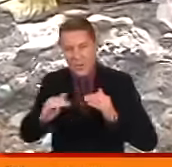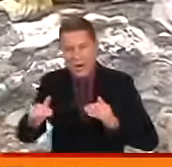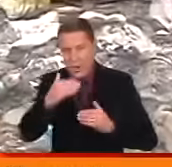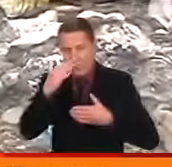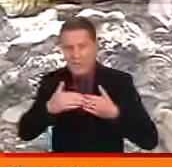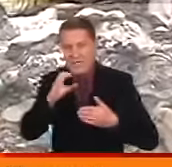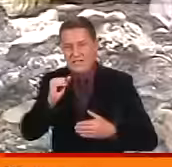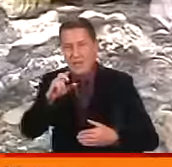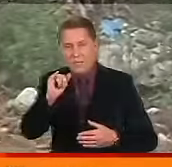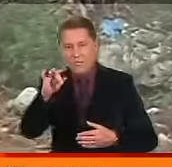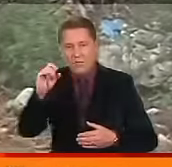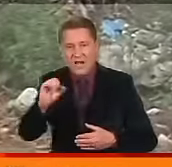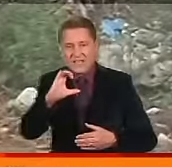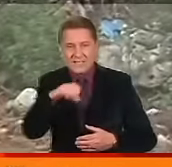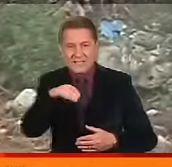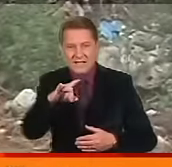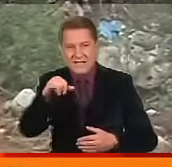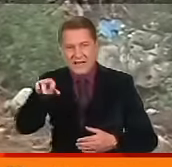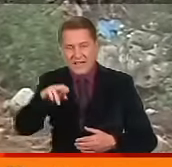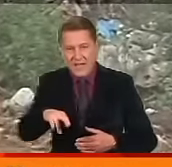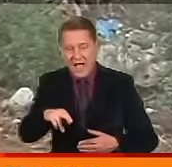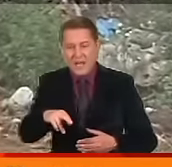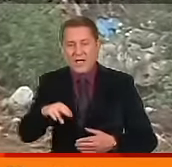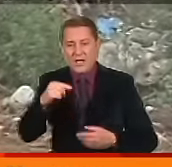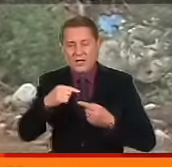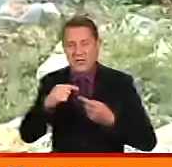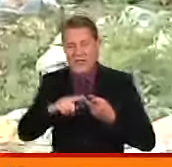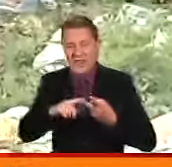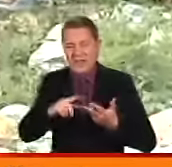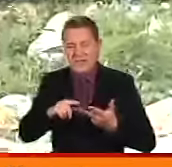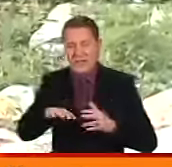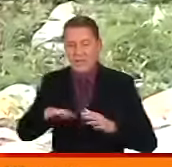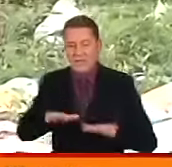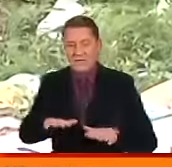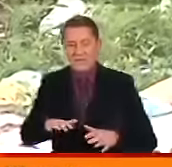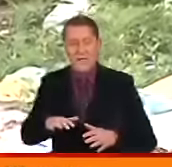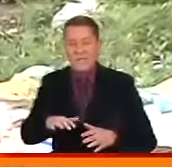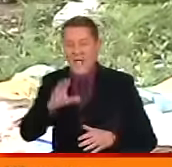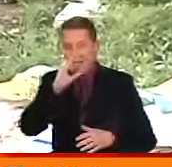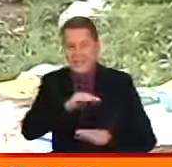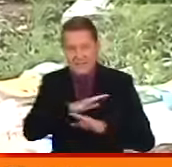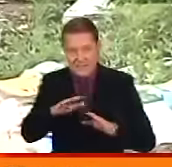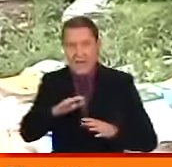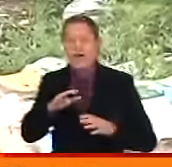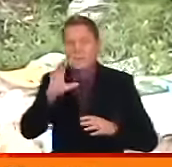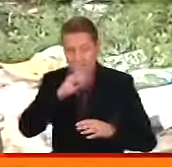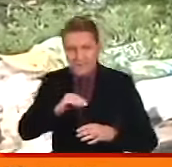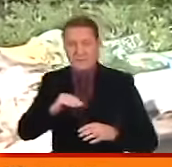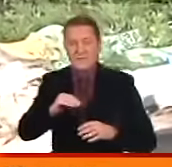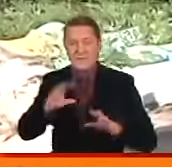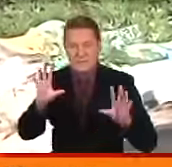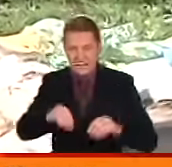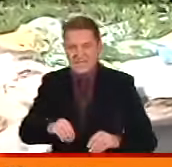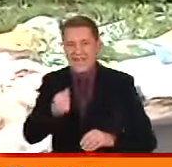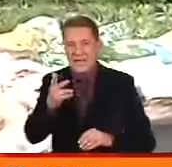поблизу Самбора, Стрия та Жидачева. На щастя, полум'я не встигло охопити великої площі. Вогонь загасили за кілька годин,